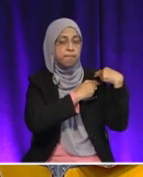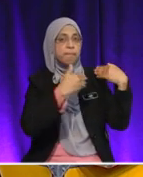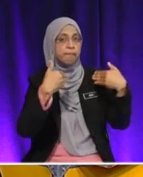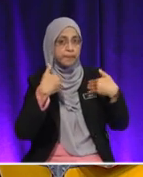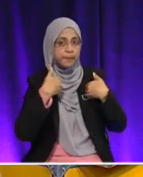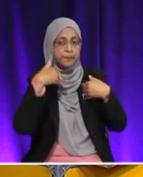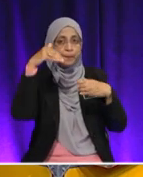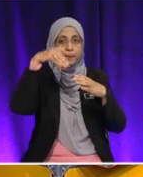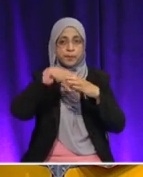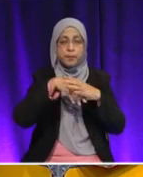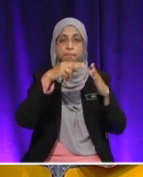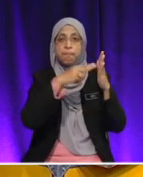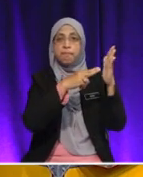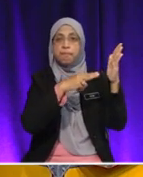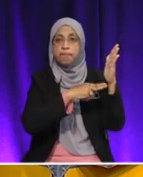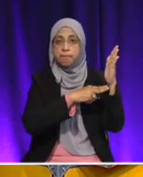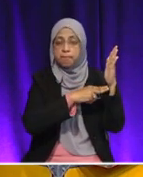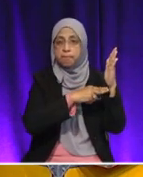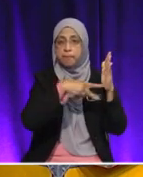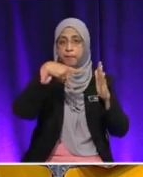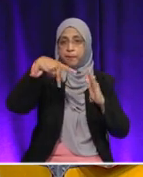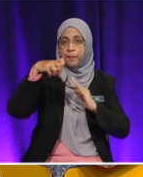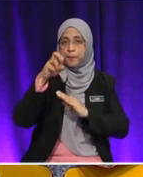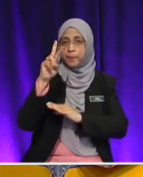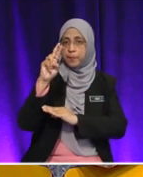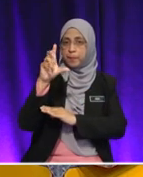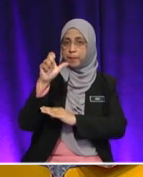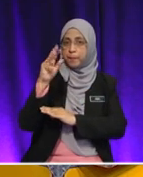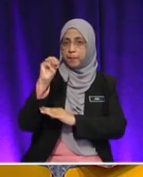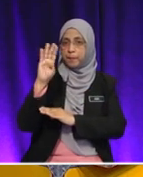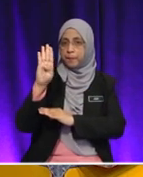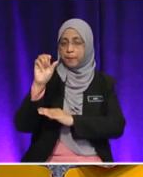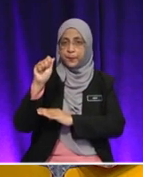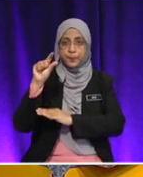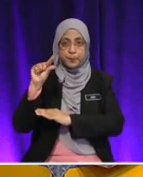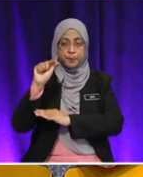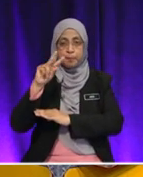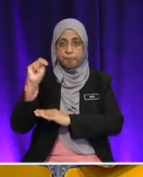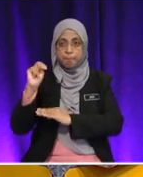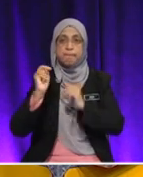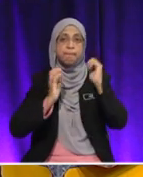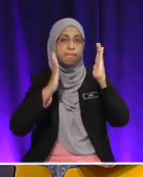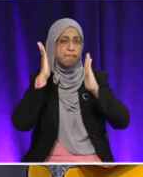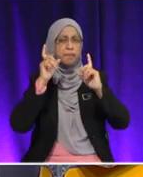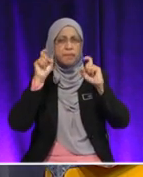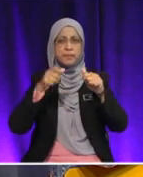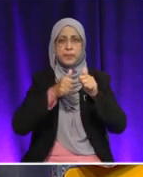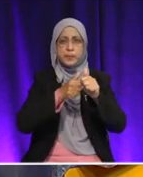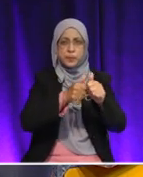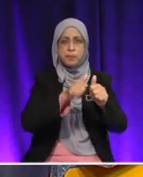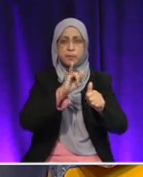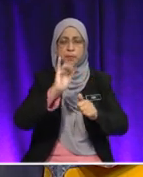perlembagaan persekutuan kita dan perlu diikuti oleh setiap warga negara